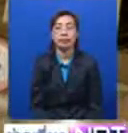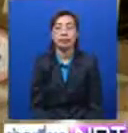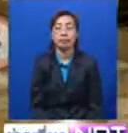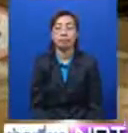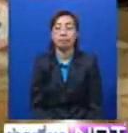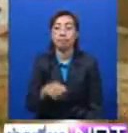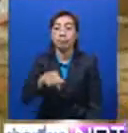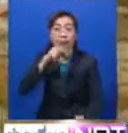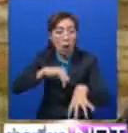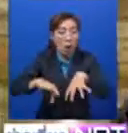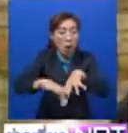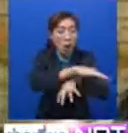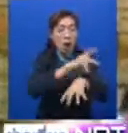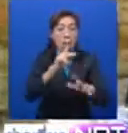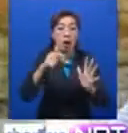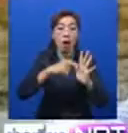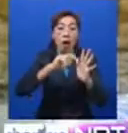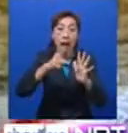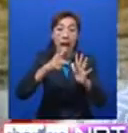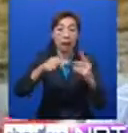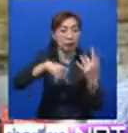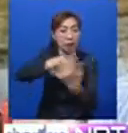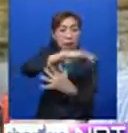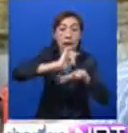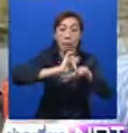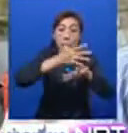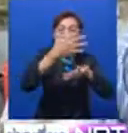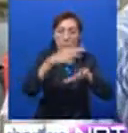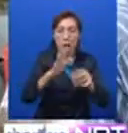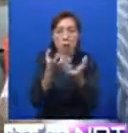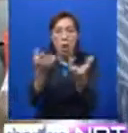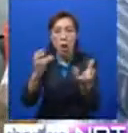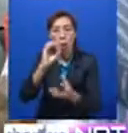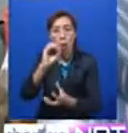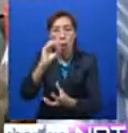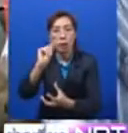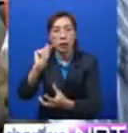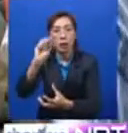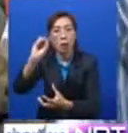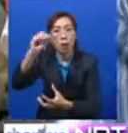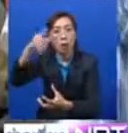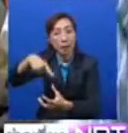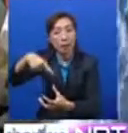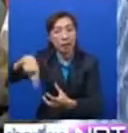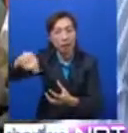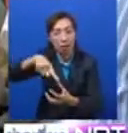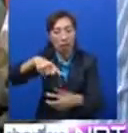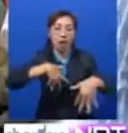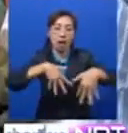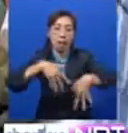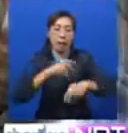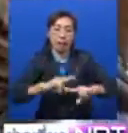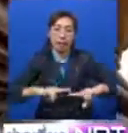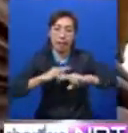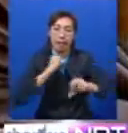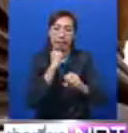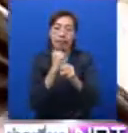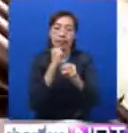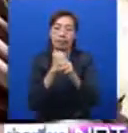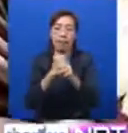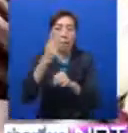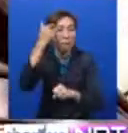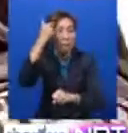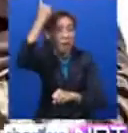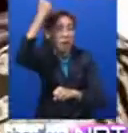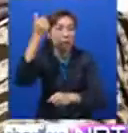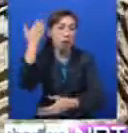เกาะกลางไม่ได้มีแต่ธรรมชาตินะคะแต่ยังมีสินค้าโอท็อปที่ชาวบ้านรวมตัวกันอย่างเข้มแข็งสืบทอดองค์ความรู้และภูมิปัญญ